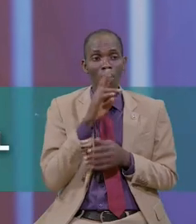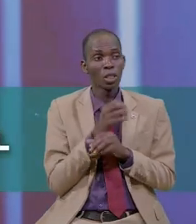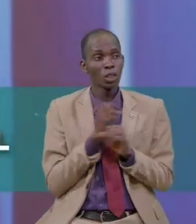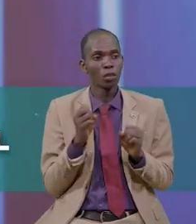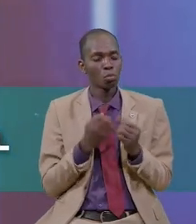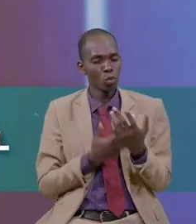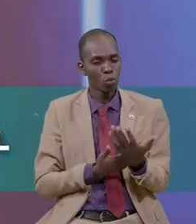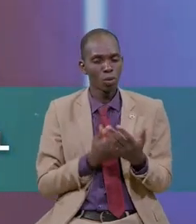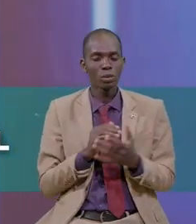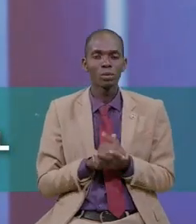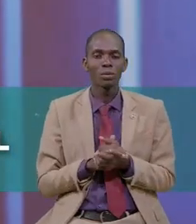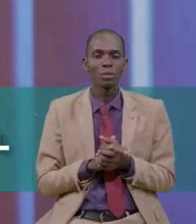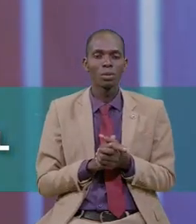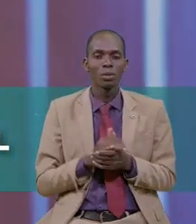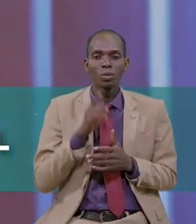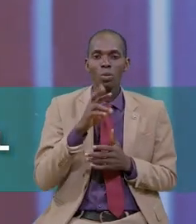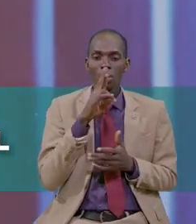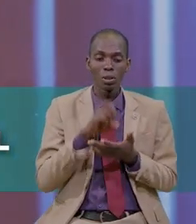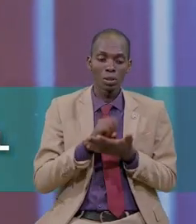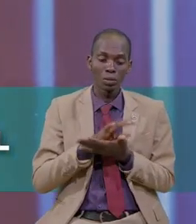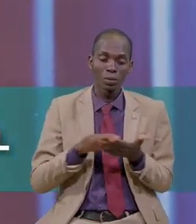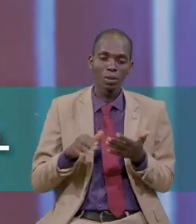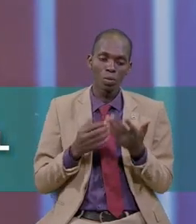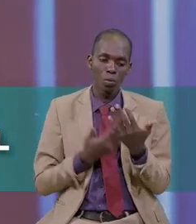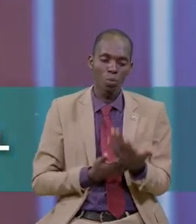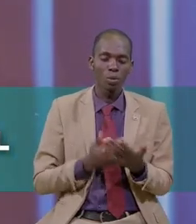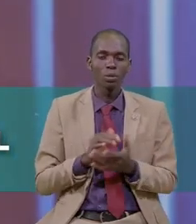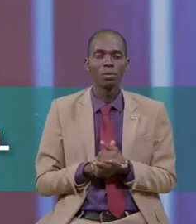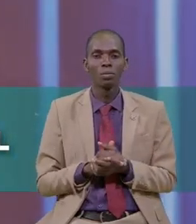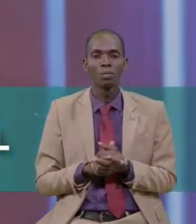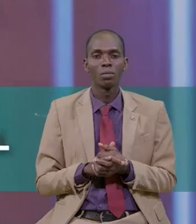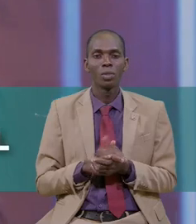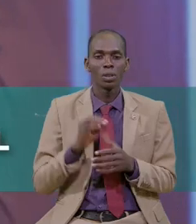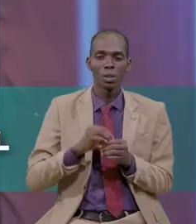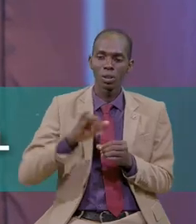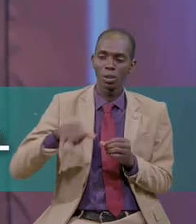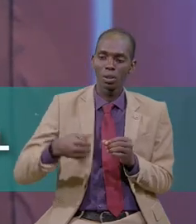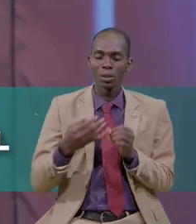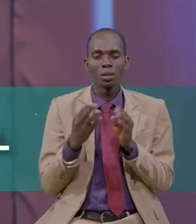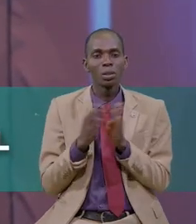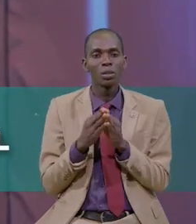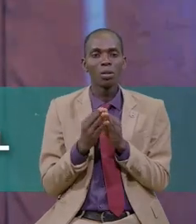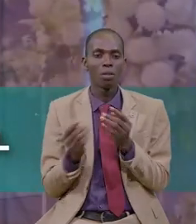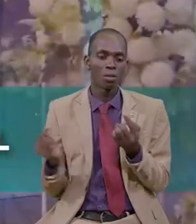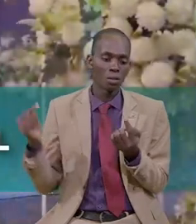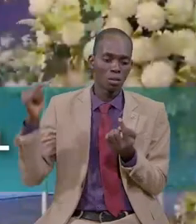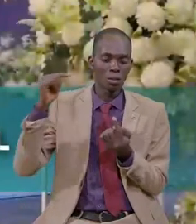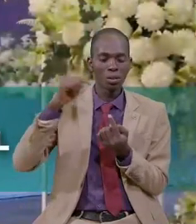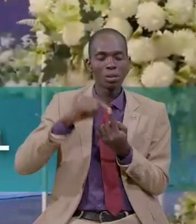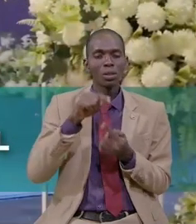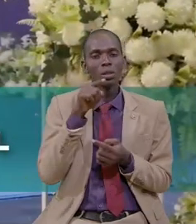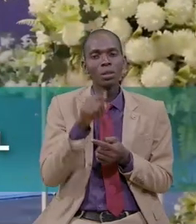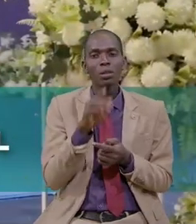Sauvez, attendez. Ils étaient sanctifiés, attendez à Jérusalem, hein, jusqu'à ce que vous